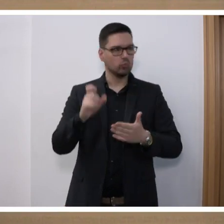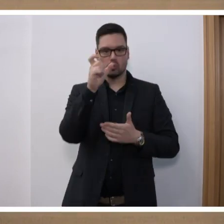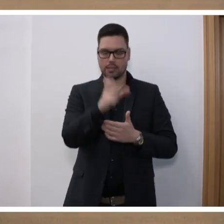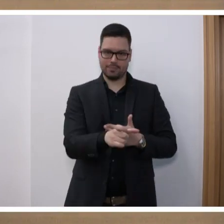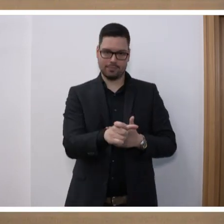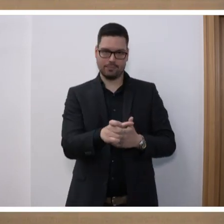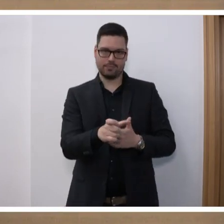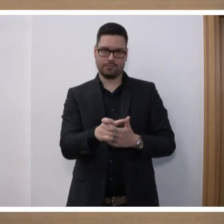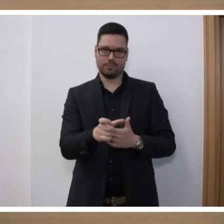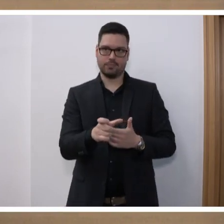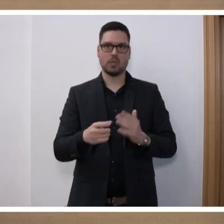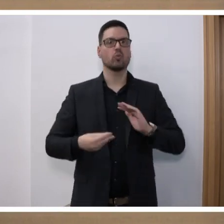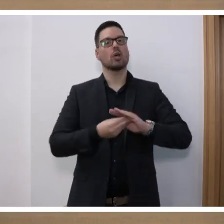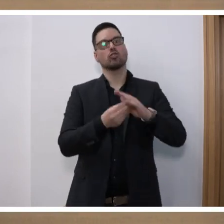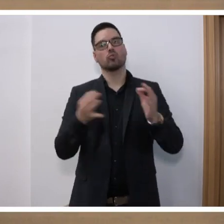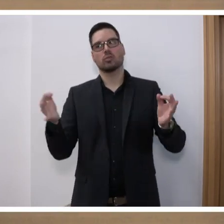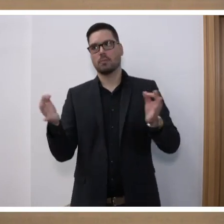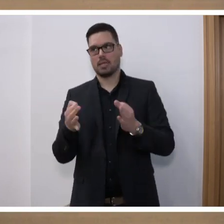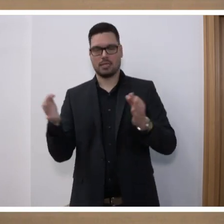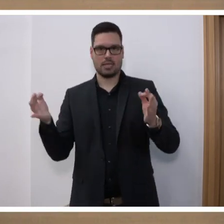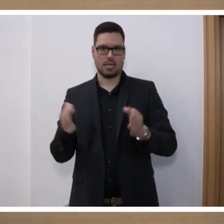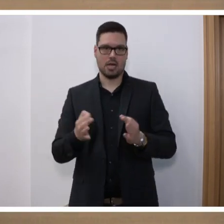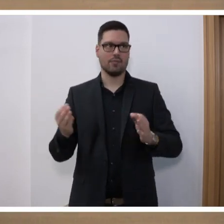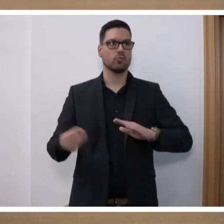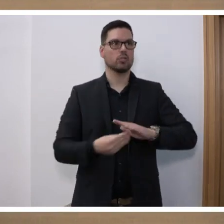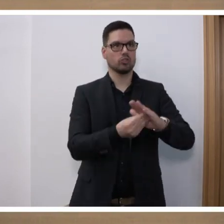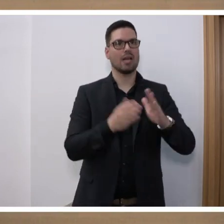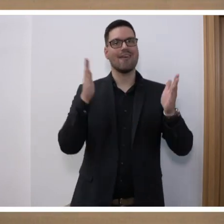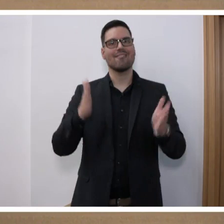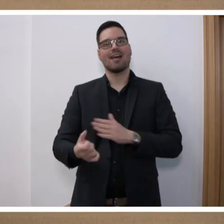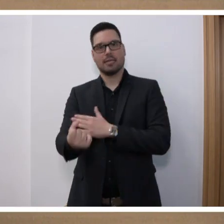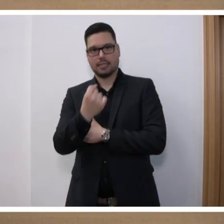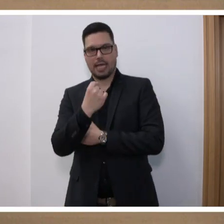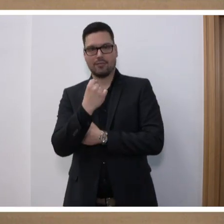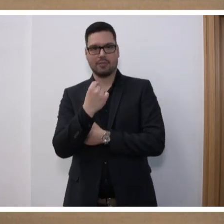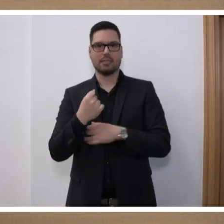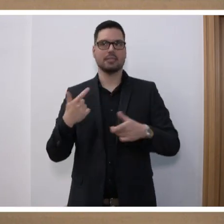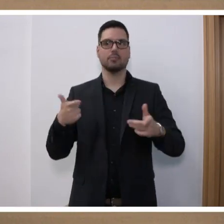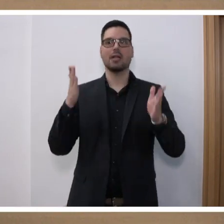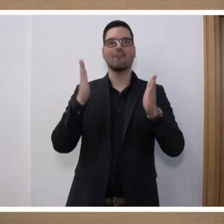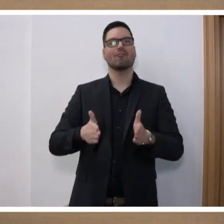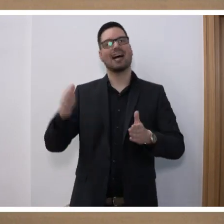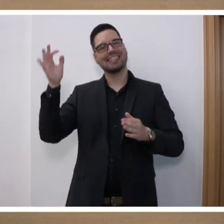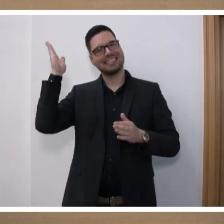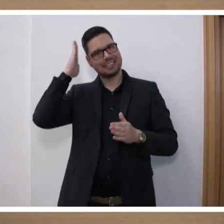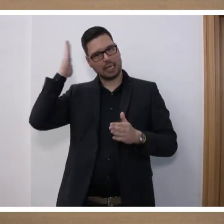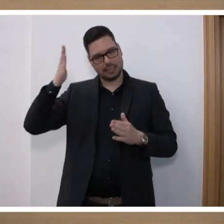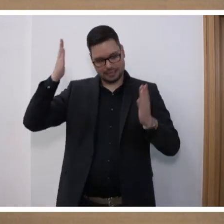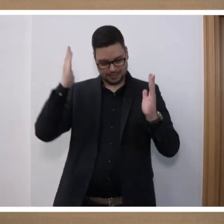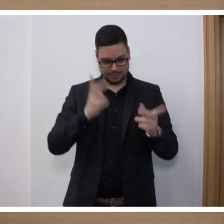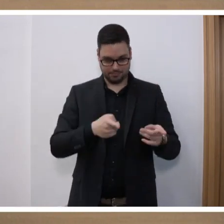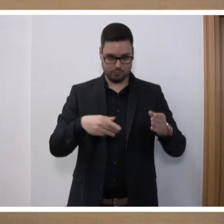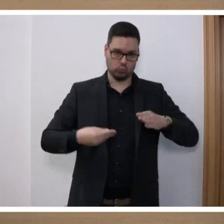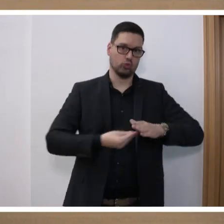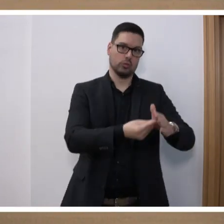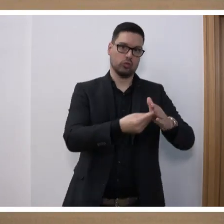ein sonderpädagogischer Unterstützungsbedarf, unterstützen Fachkräfte mit sonderpädagogischen Fachkenntnissen. Und das